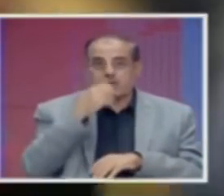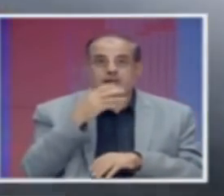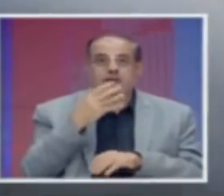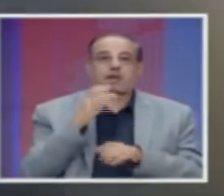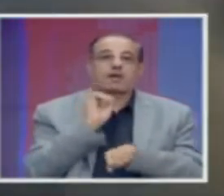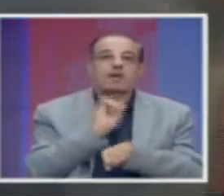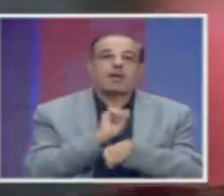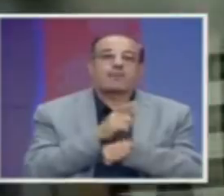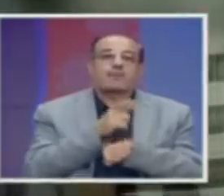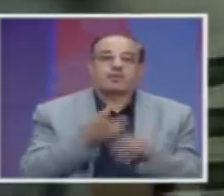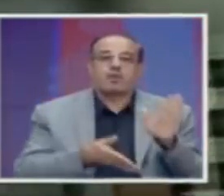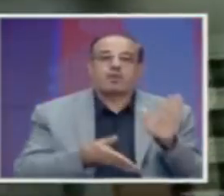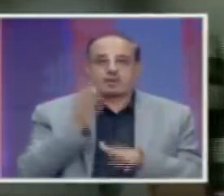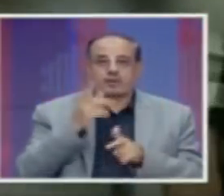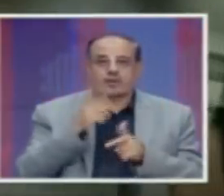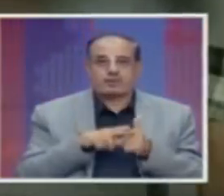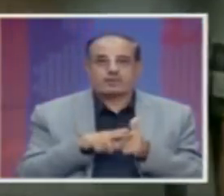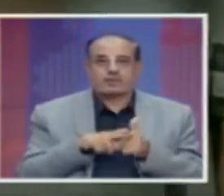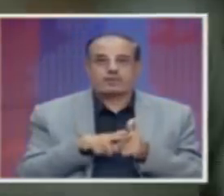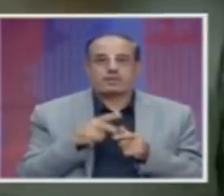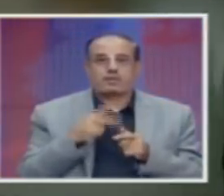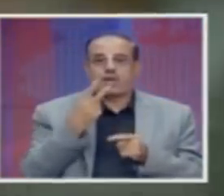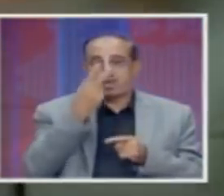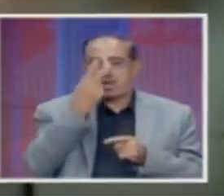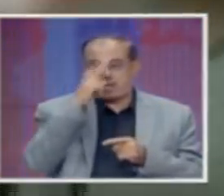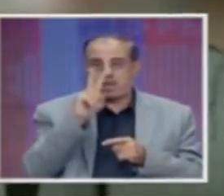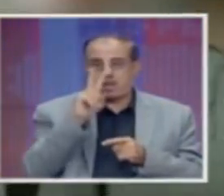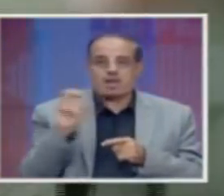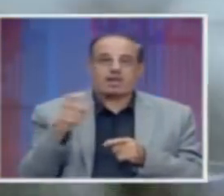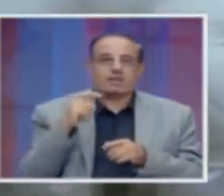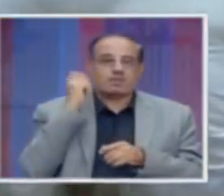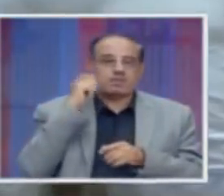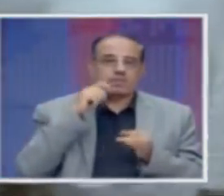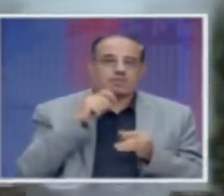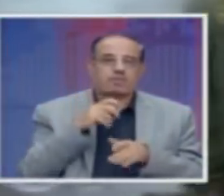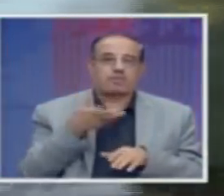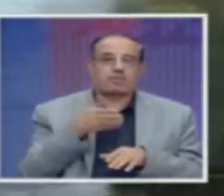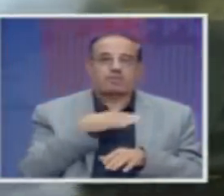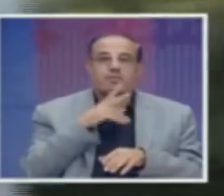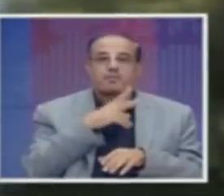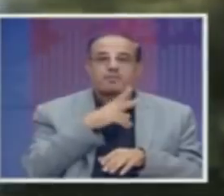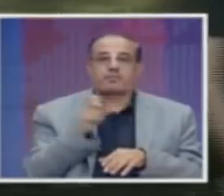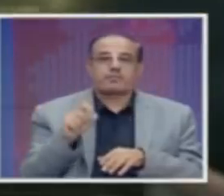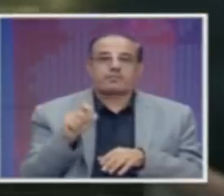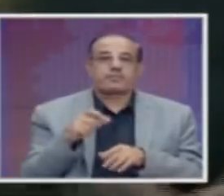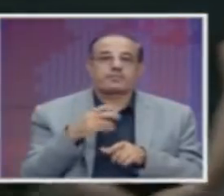480,040 حكما قضائيا، من بينها 2070 حكم جناية و170,369